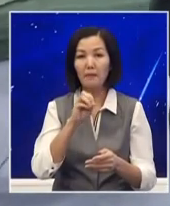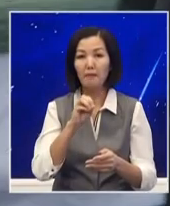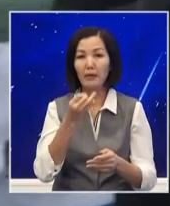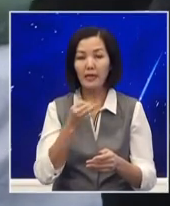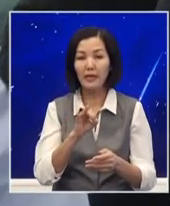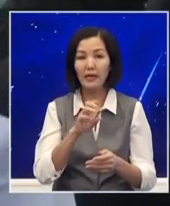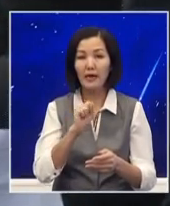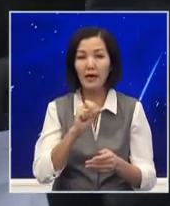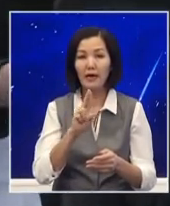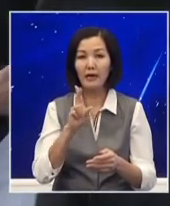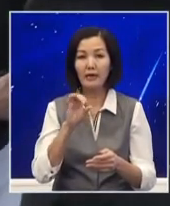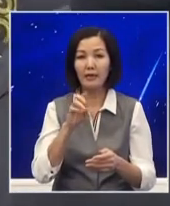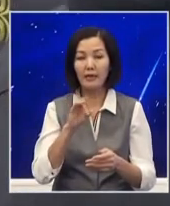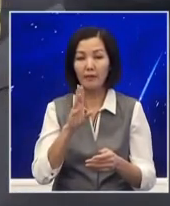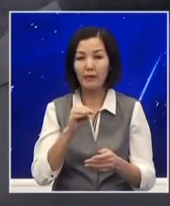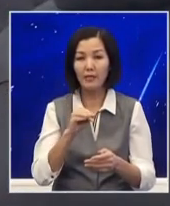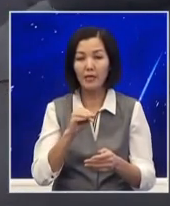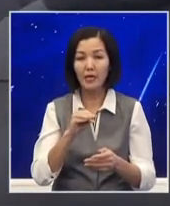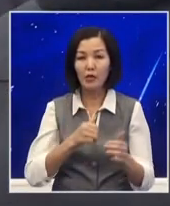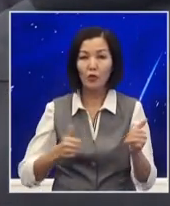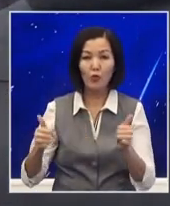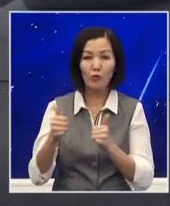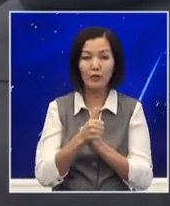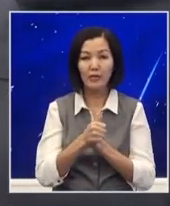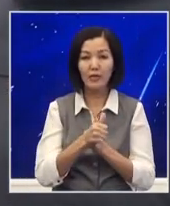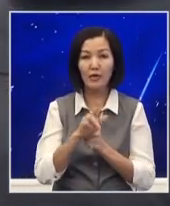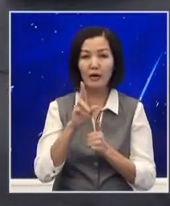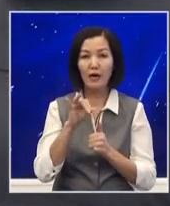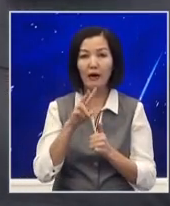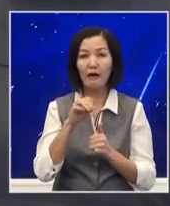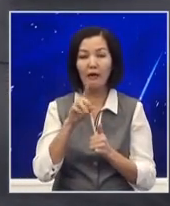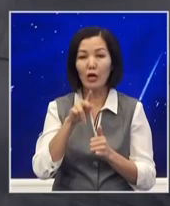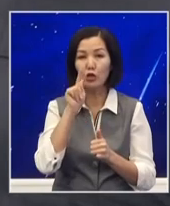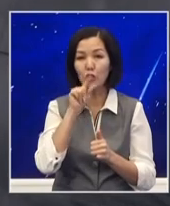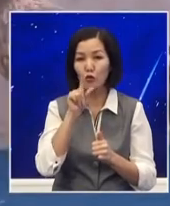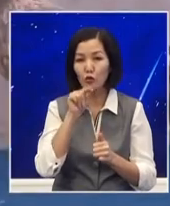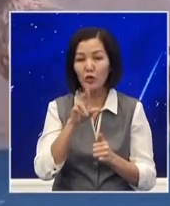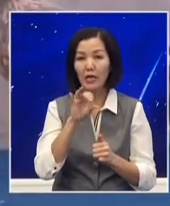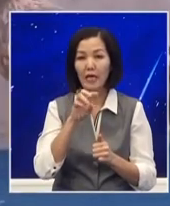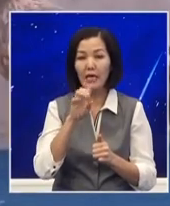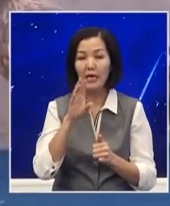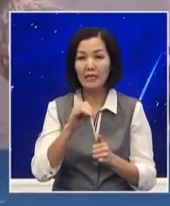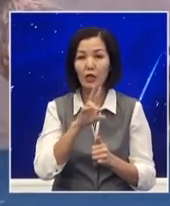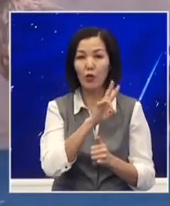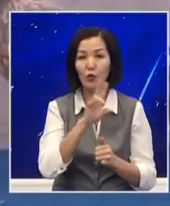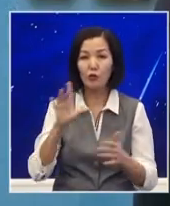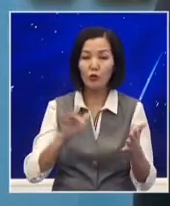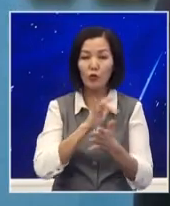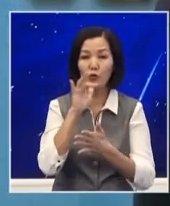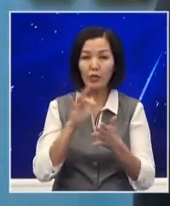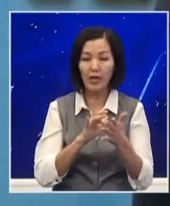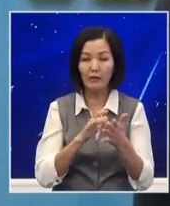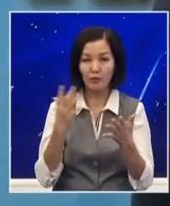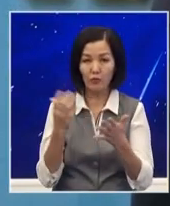Ақкербез атты сұңқары топ жарды. Ал қаршығалар қатарынан Нұрсұлтан қаласынан келген Ерасыл Серікбектің Ақ бөртесі